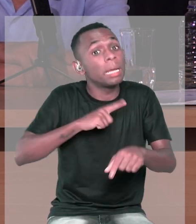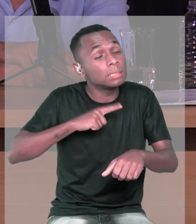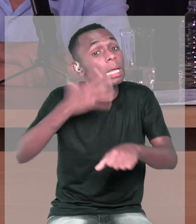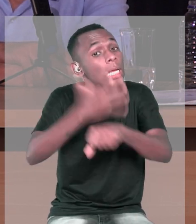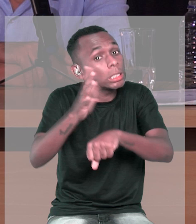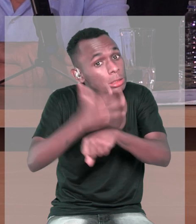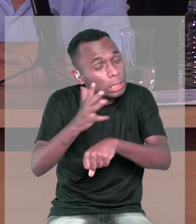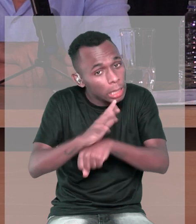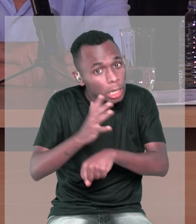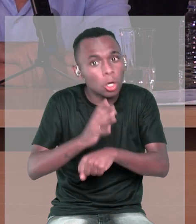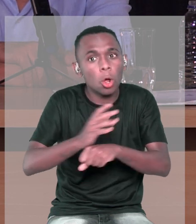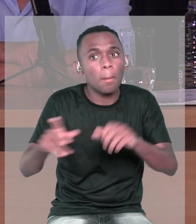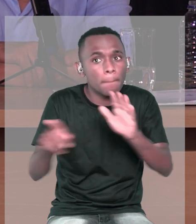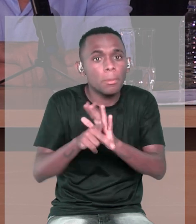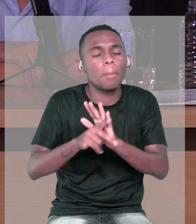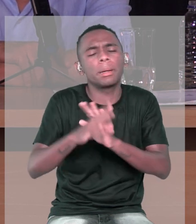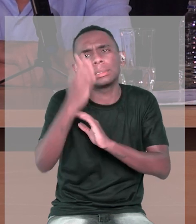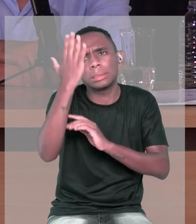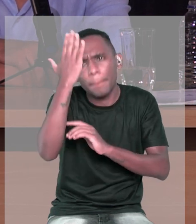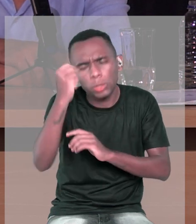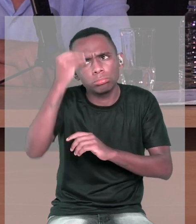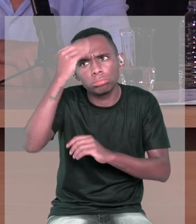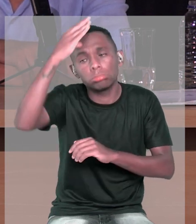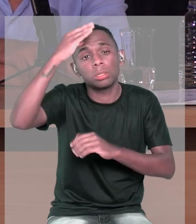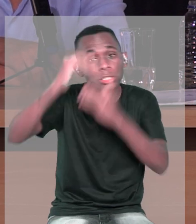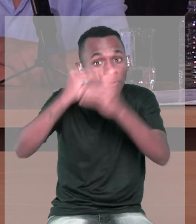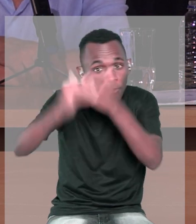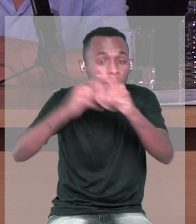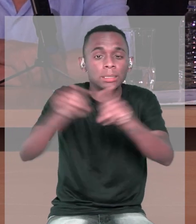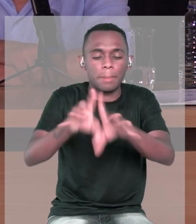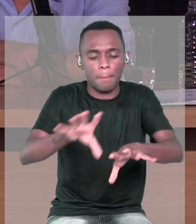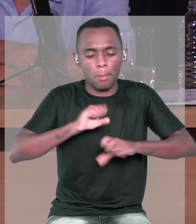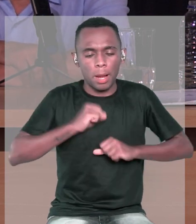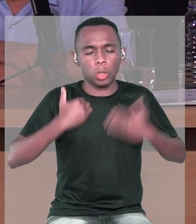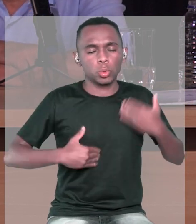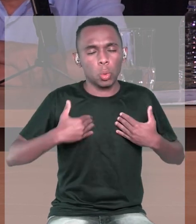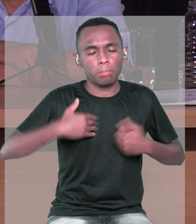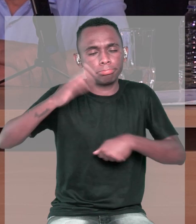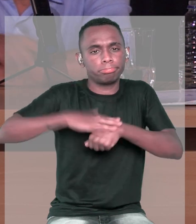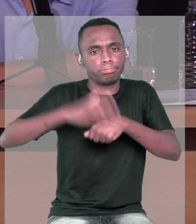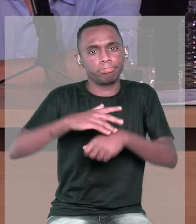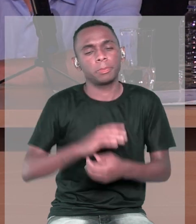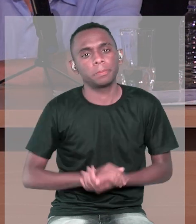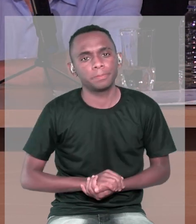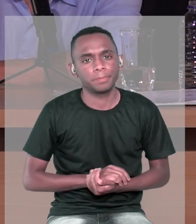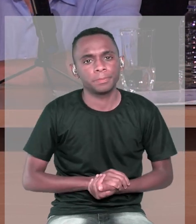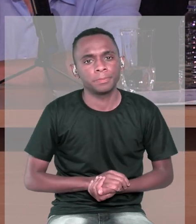existiriam exercícios para se praticar a sabedoria e assim se apropriar de si mesmo.